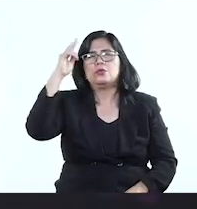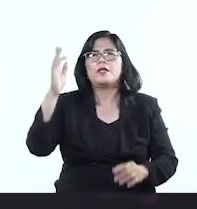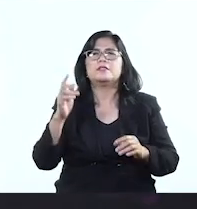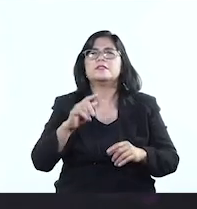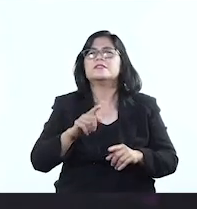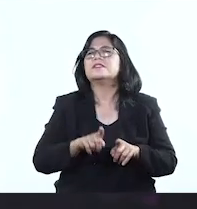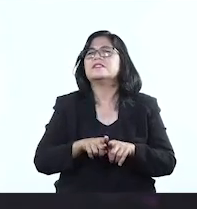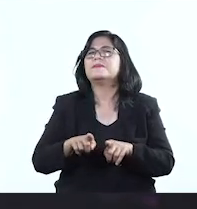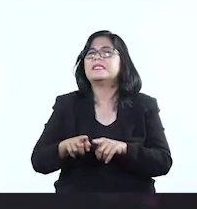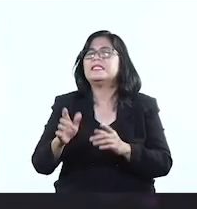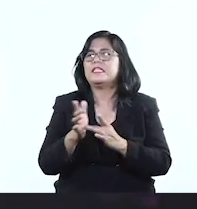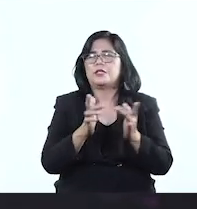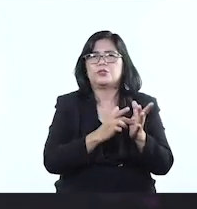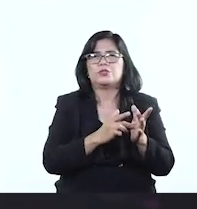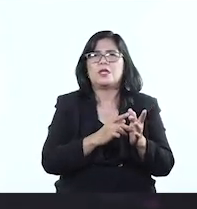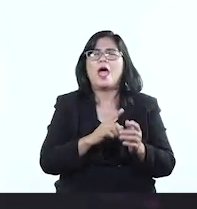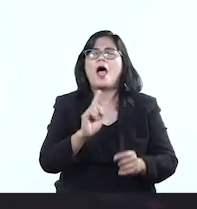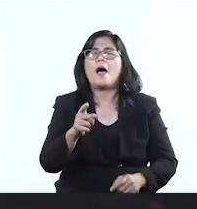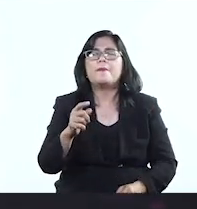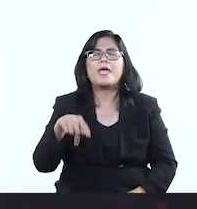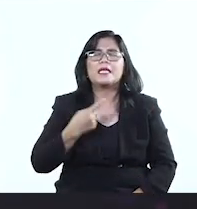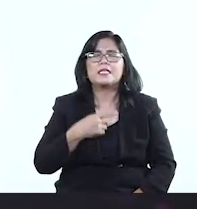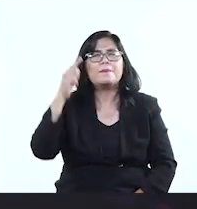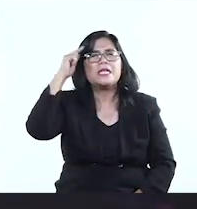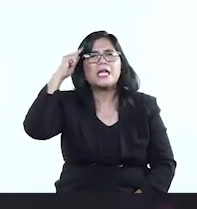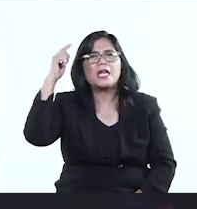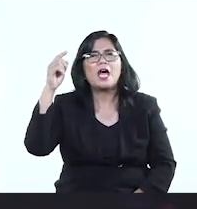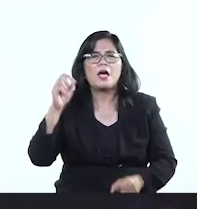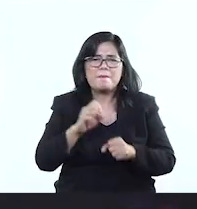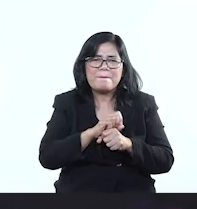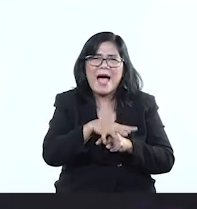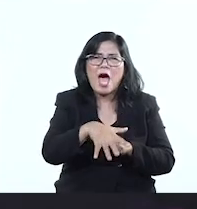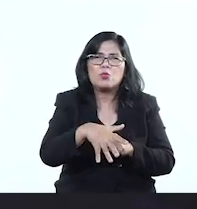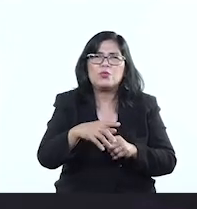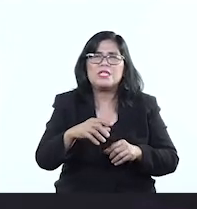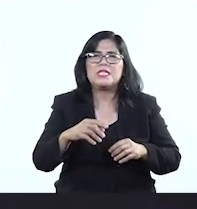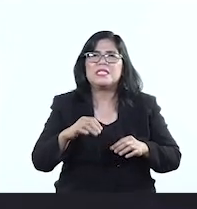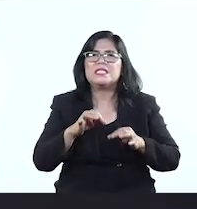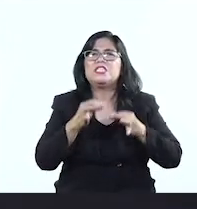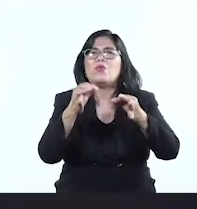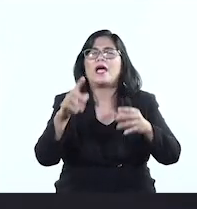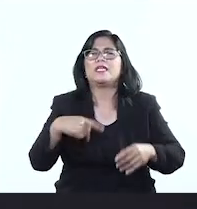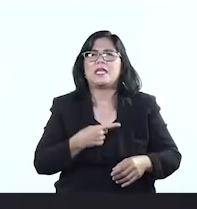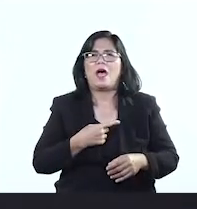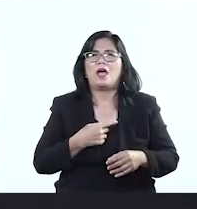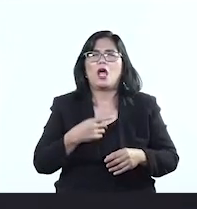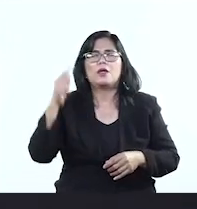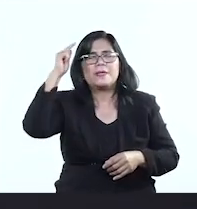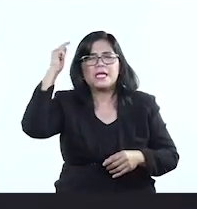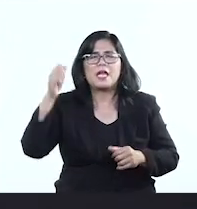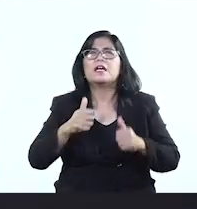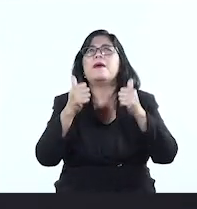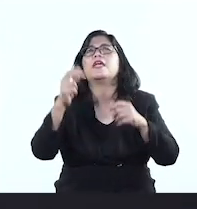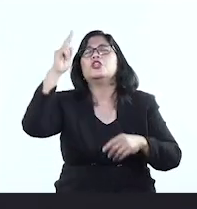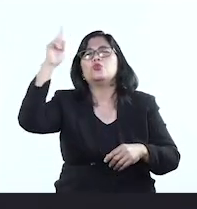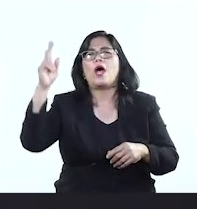kau pikirkan Hai akan mempengaruhi suasana jiwamu Hai kau yang kau pikirkan kebaikan Tuhan Hai